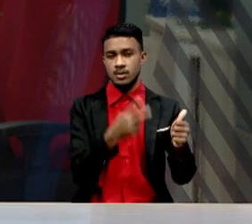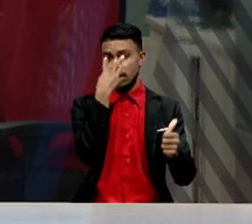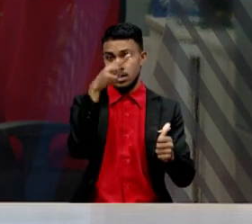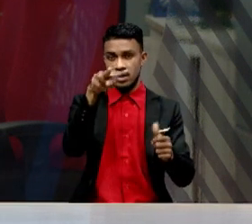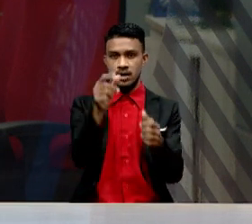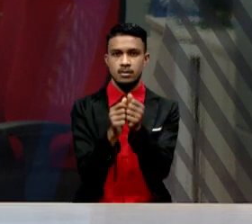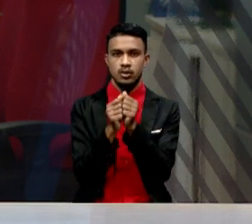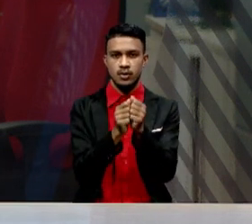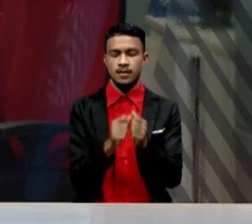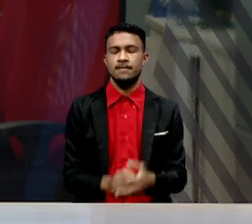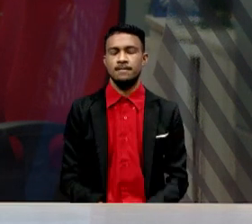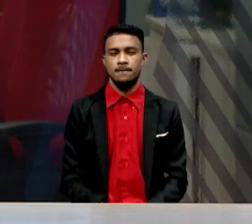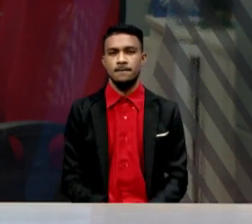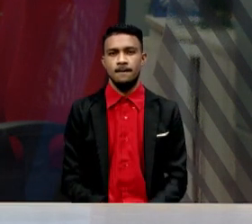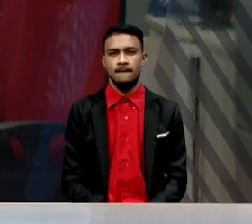toque.